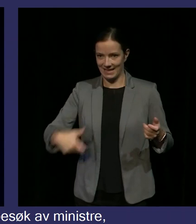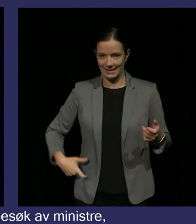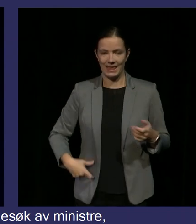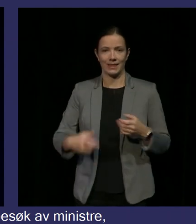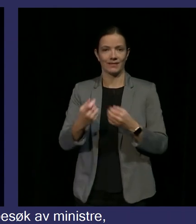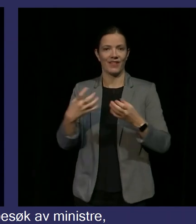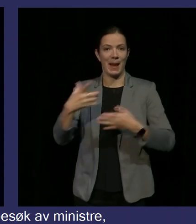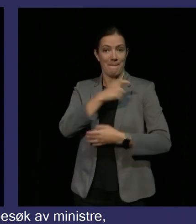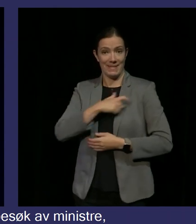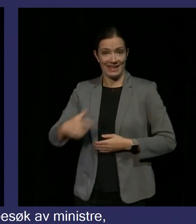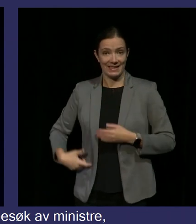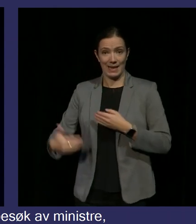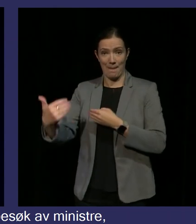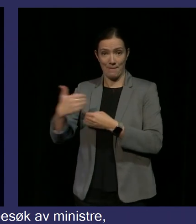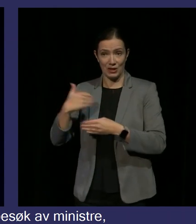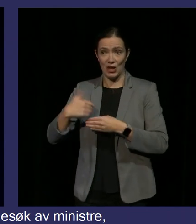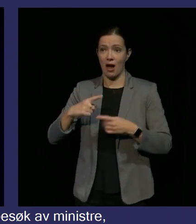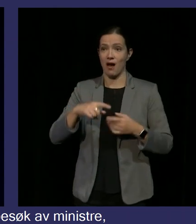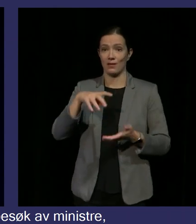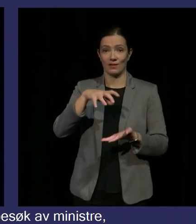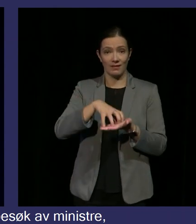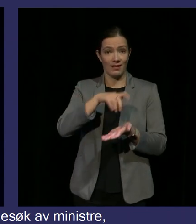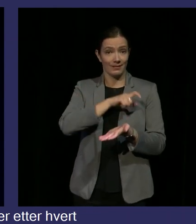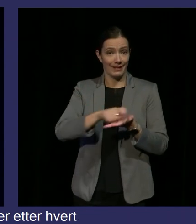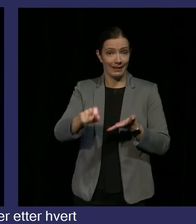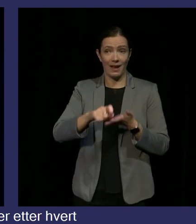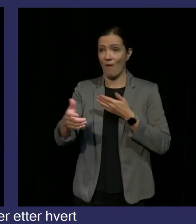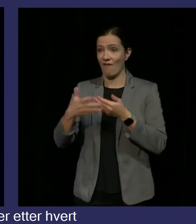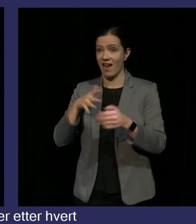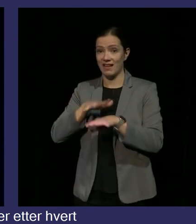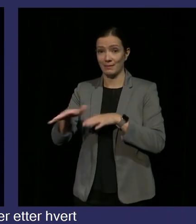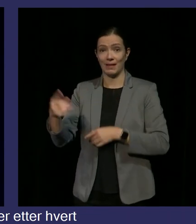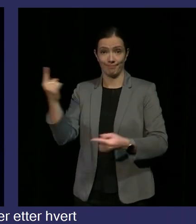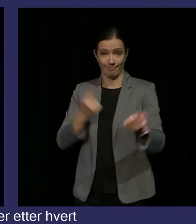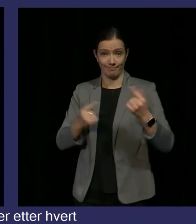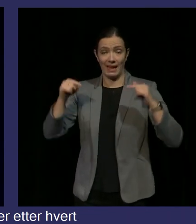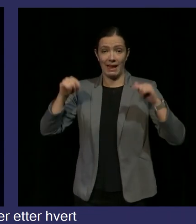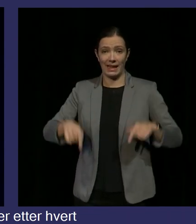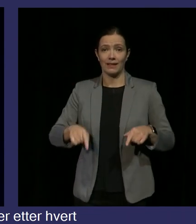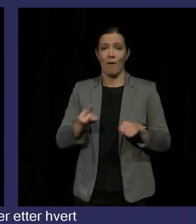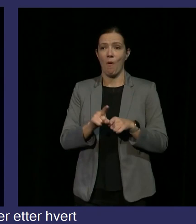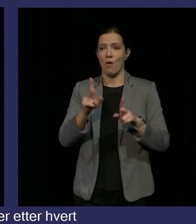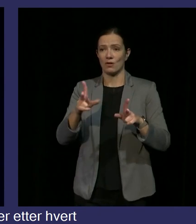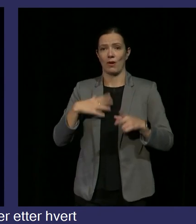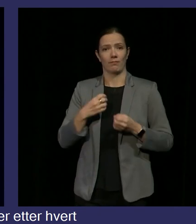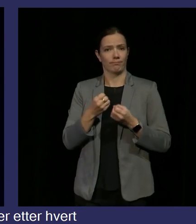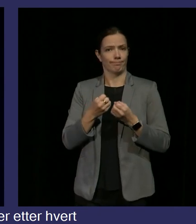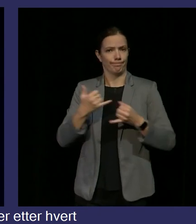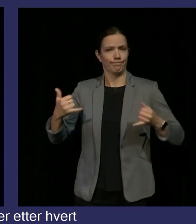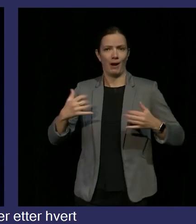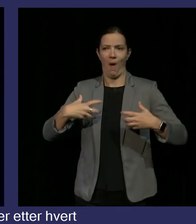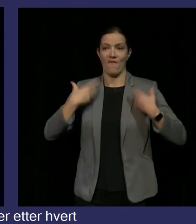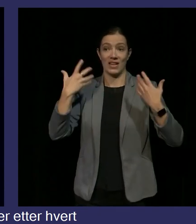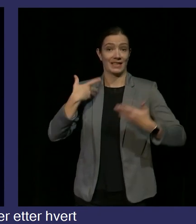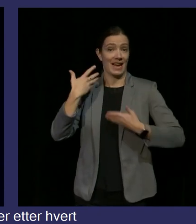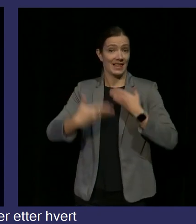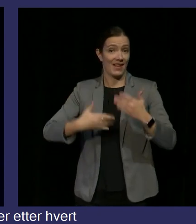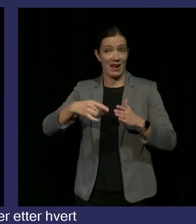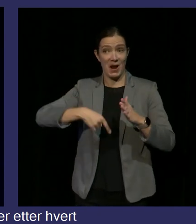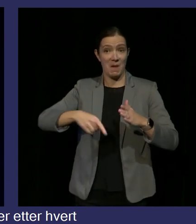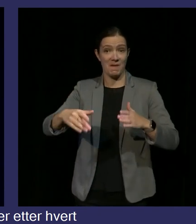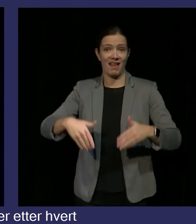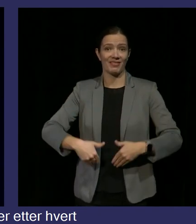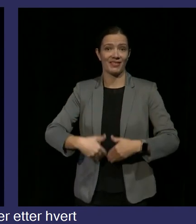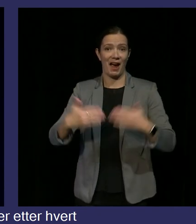ministrer, statssekretærer og fageksperter, og vi byr på forskjellige overraskelser etter hvert som